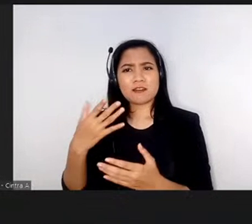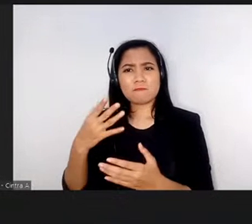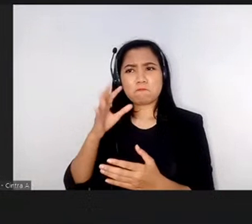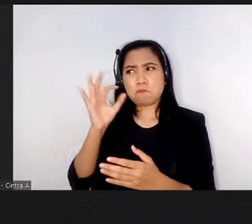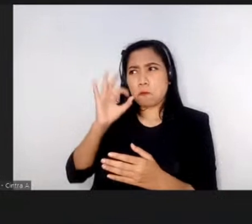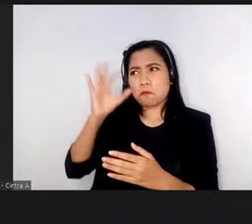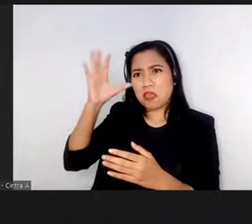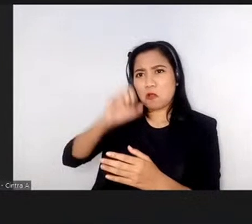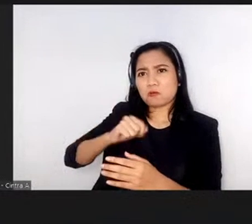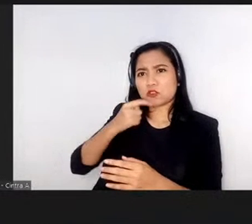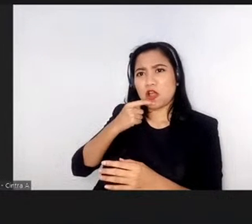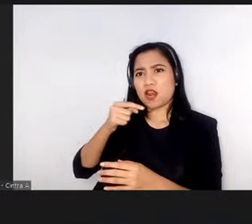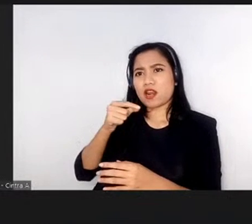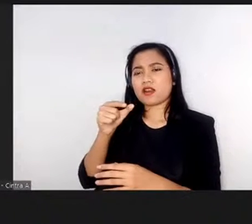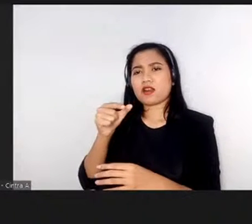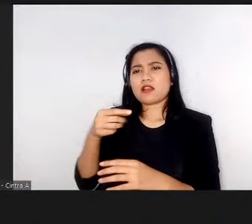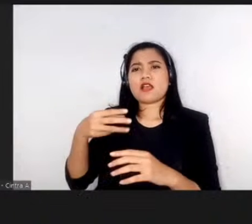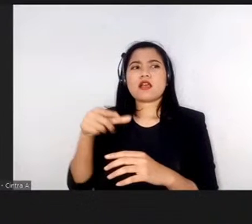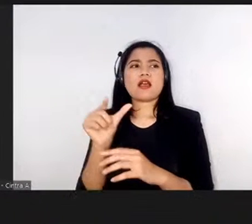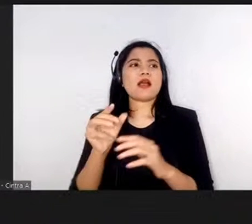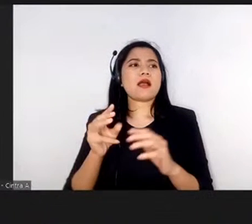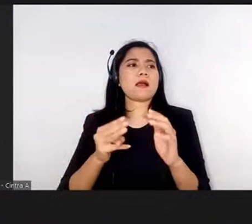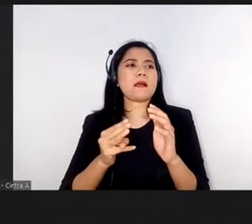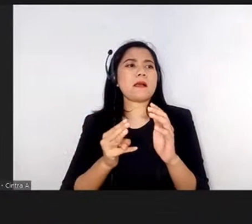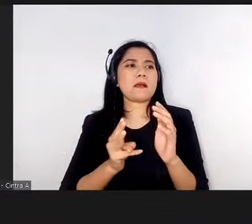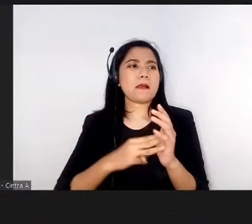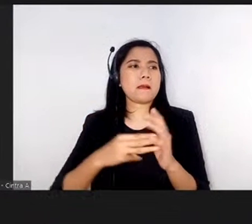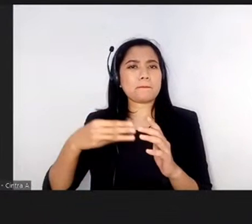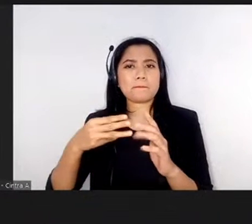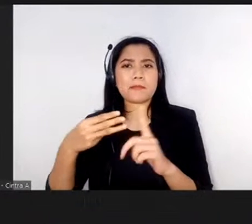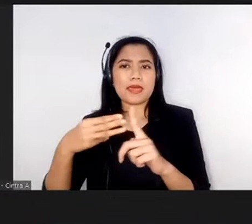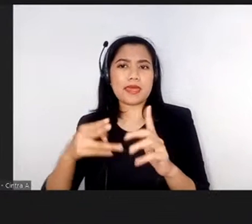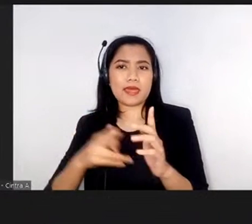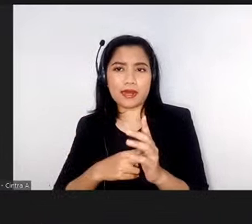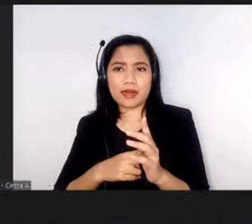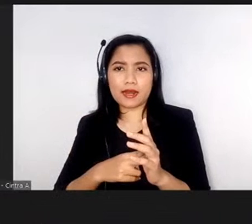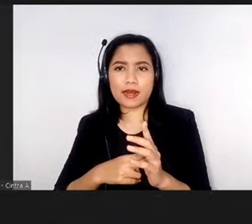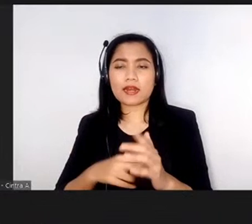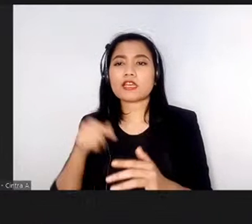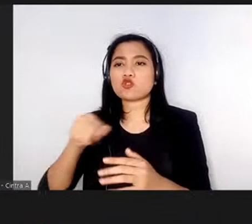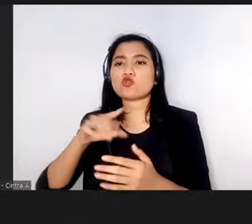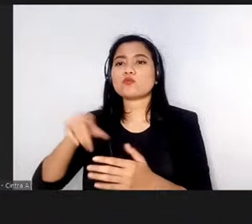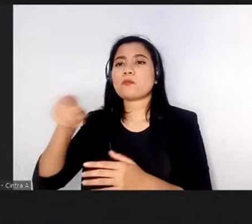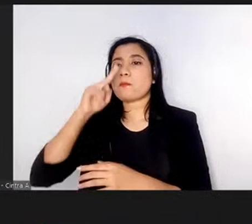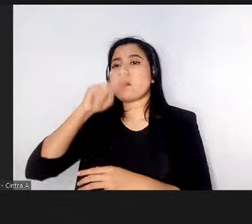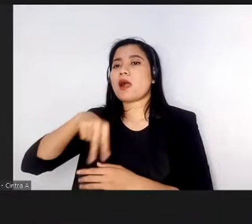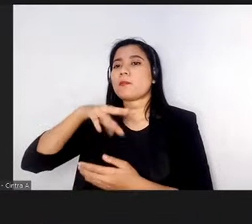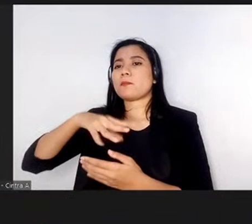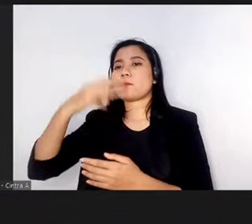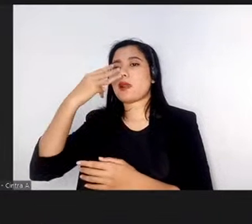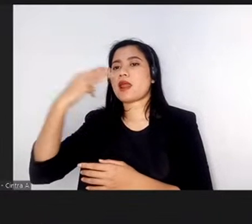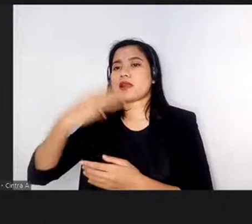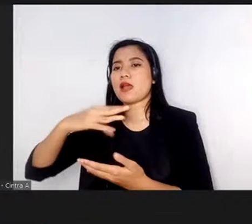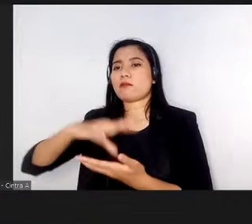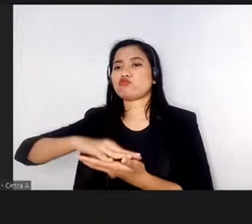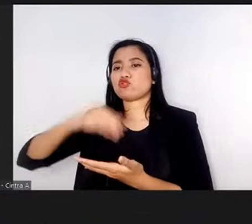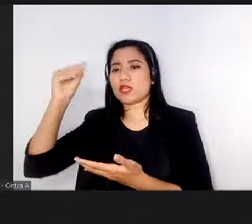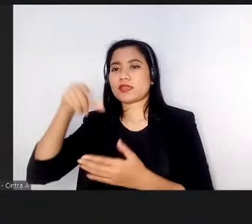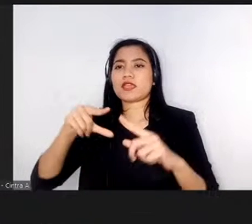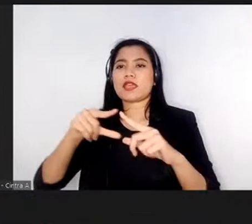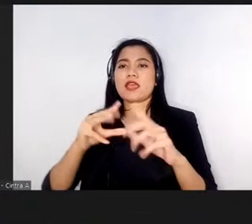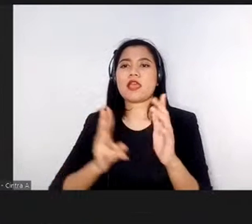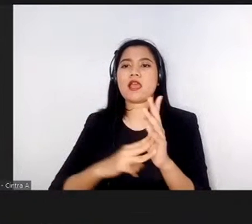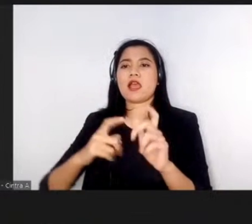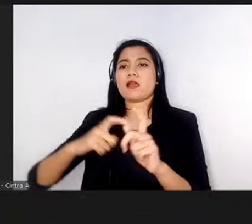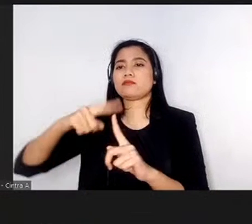Amro adalah sebuah bank dari Belanda berpusat di Amsterdam dan memiliki beberapa kantor di Singapura Hong Kong Tokyo